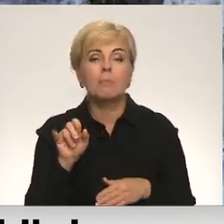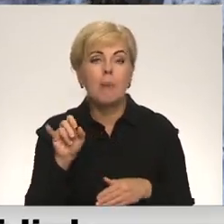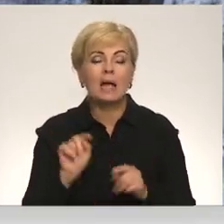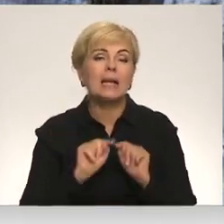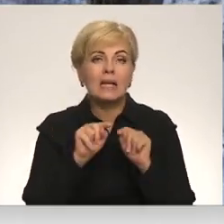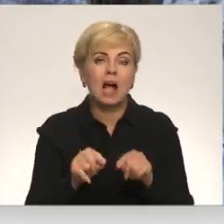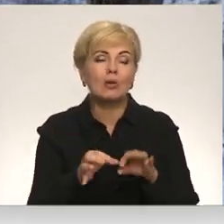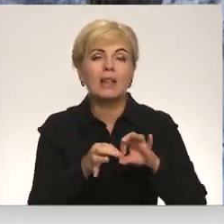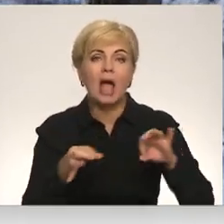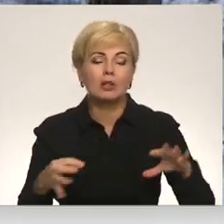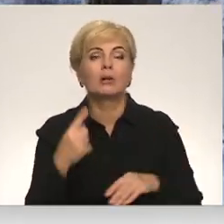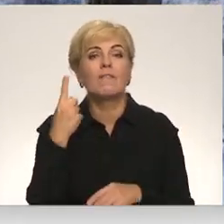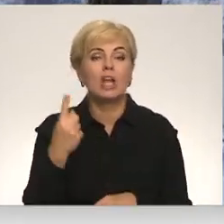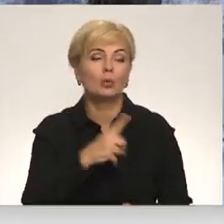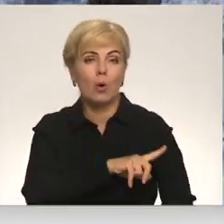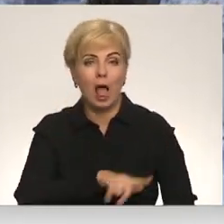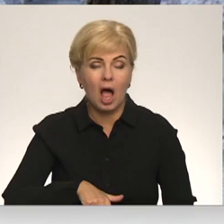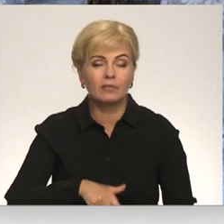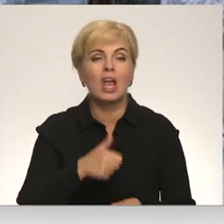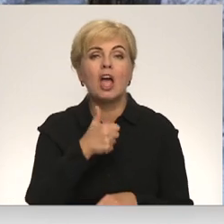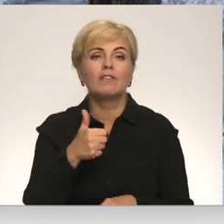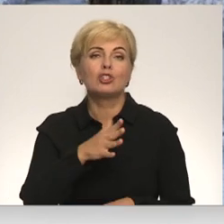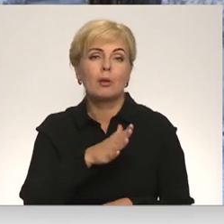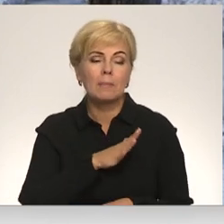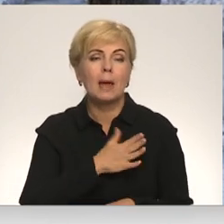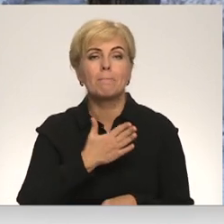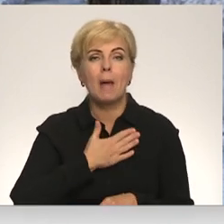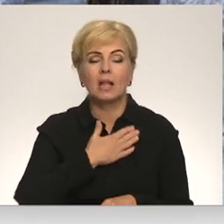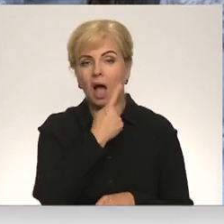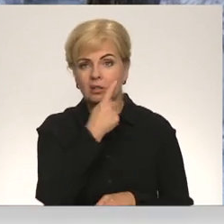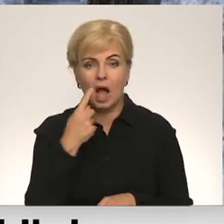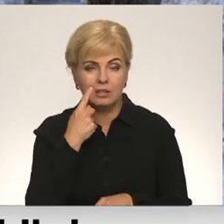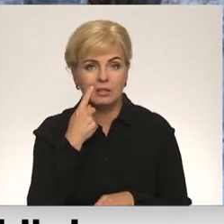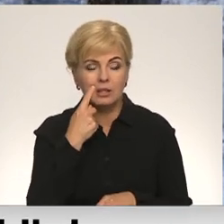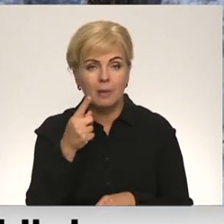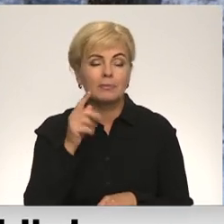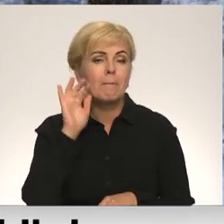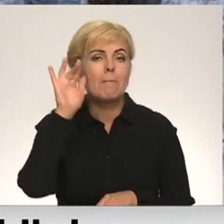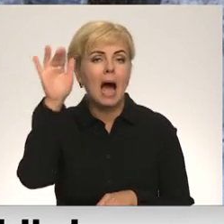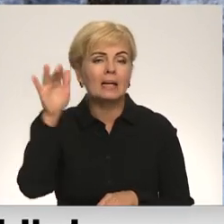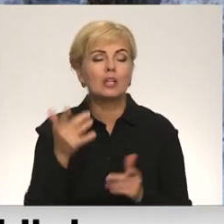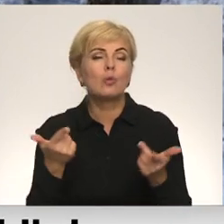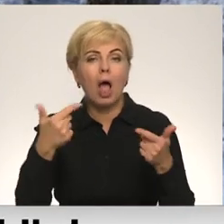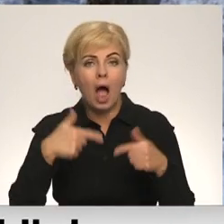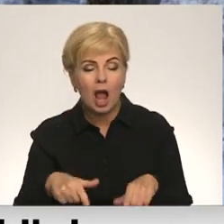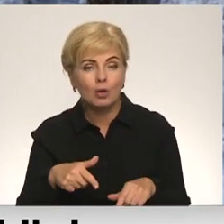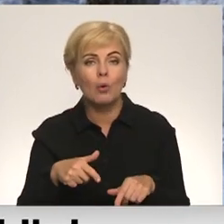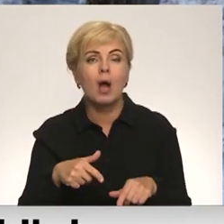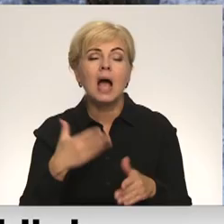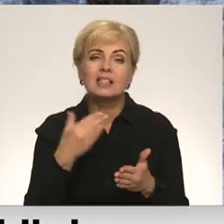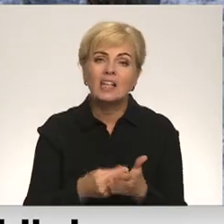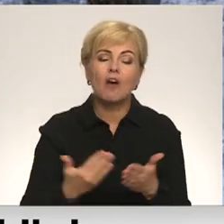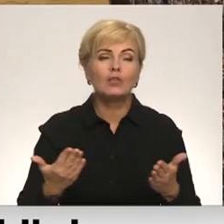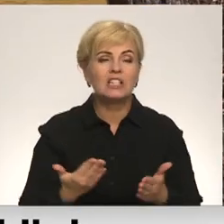neatkarīgo, vienīgo Latviju. Viņš bija kā tāds, manā acīs, tāds pareģis laika. Un kurš ar dzīvi